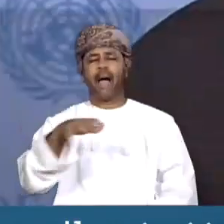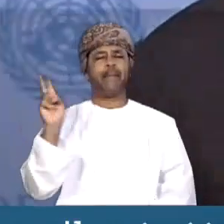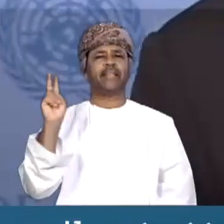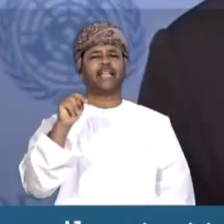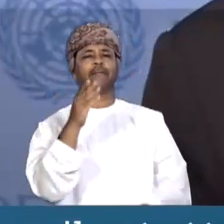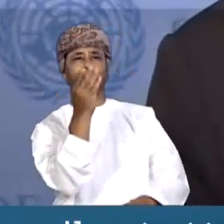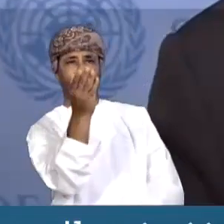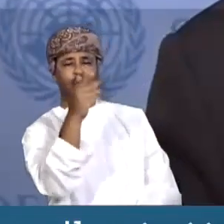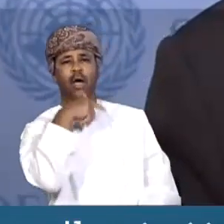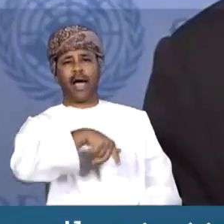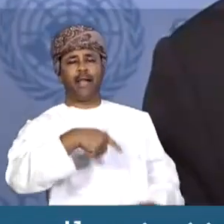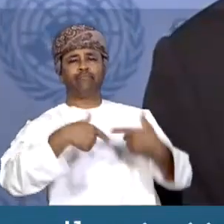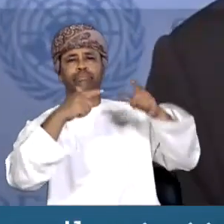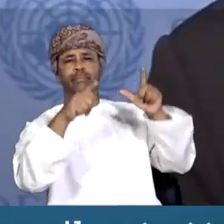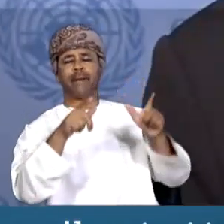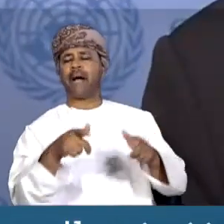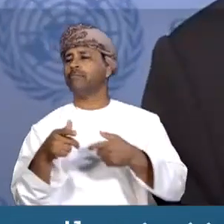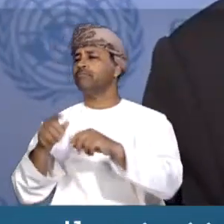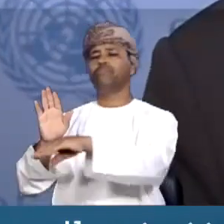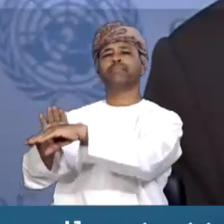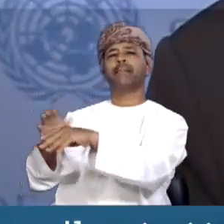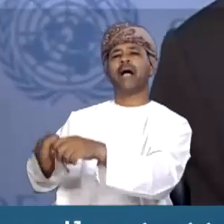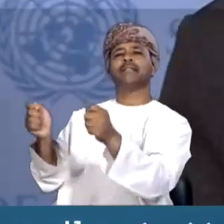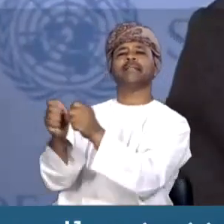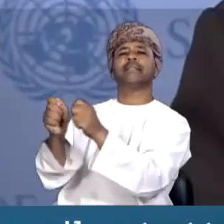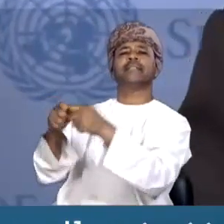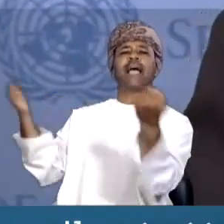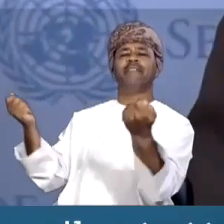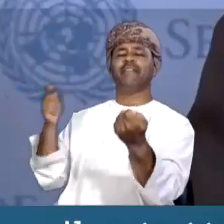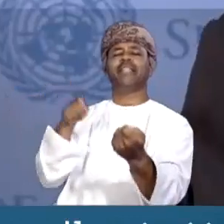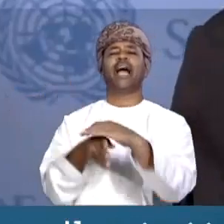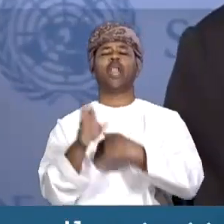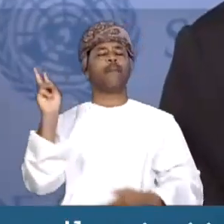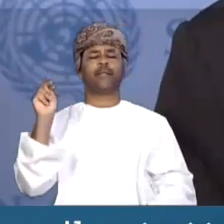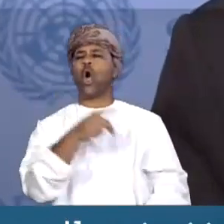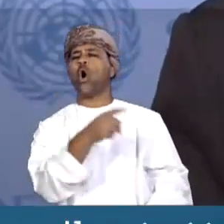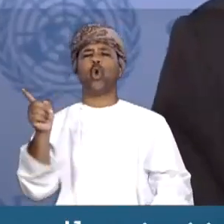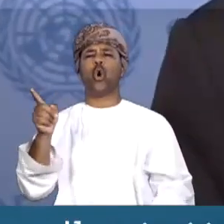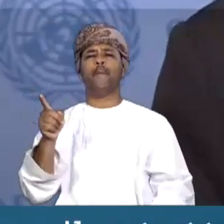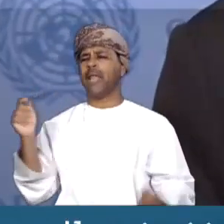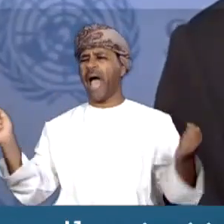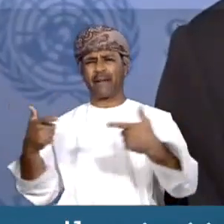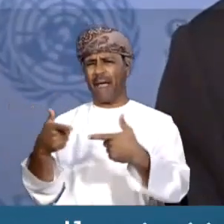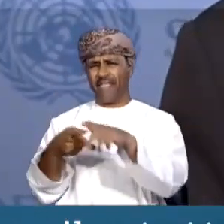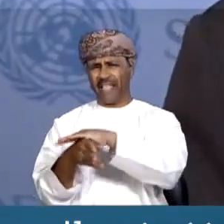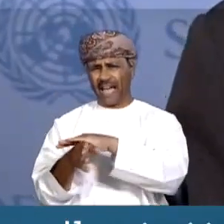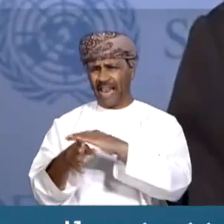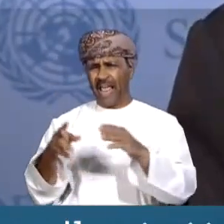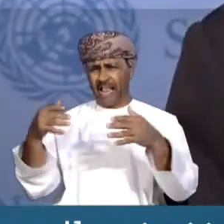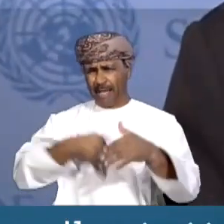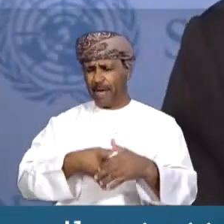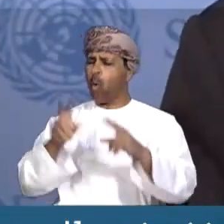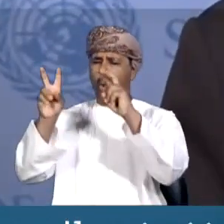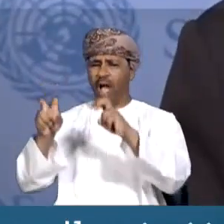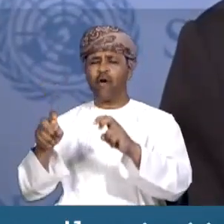أنطونيو غوتيريش في تصريحات للصحفيين في الأمم المتحدة إن على كل أطراف الصراع في اليمن السماح بدخول الواردات